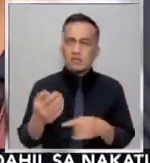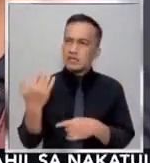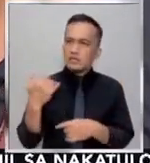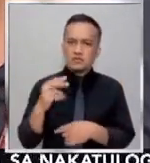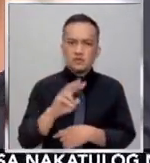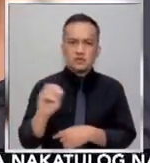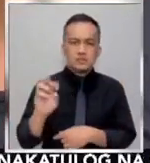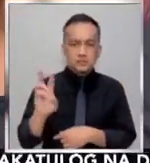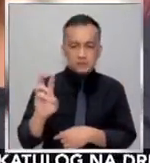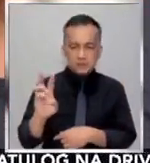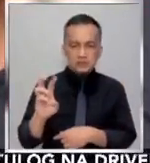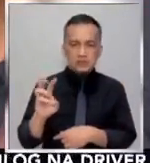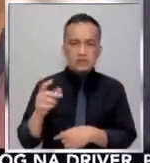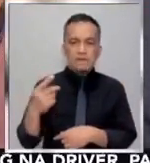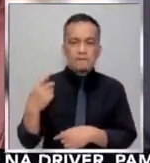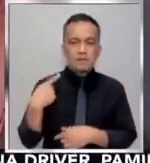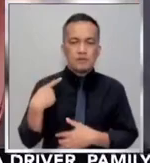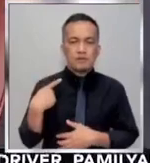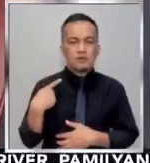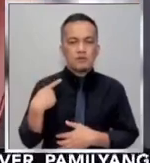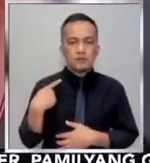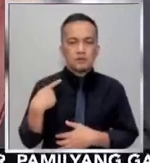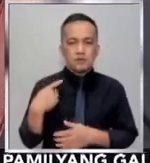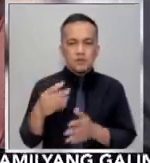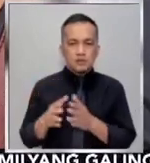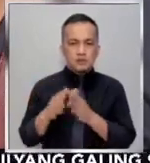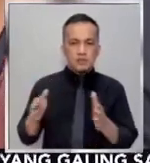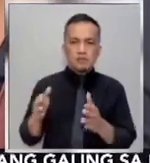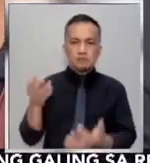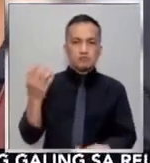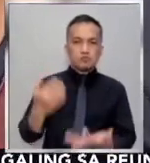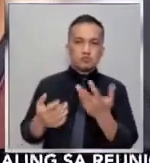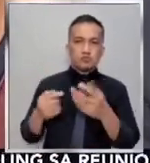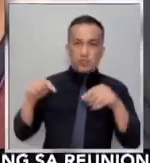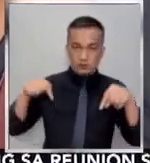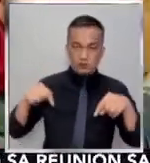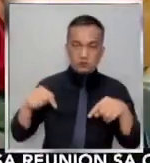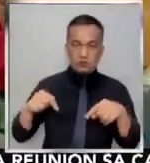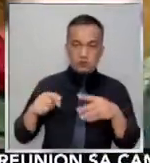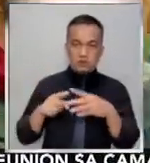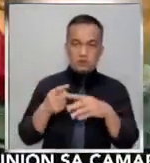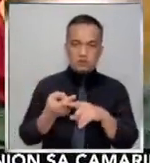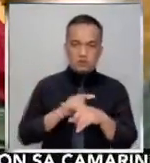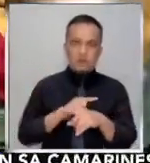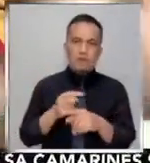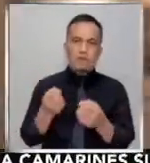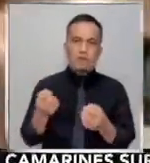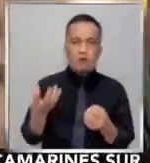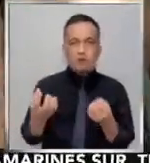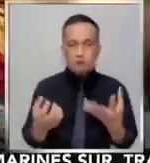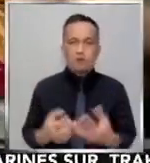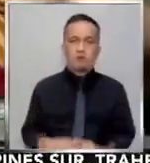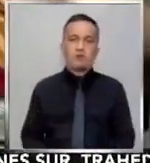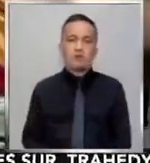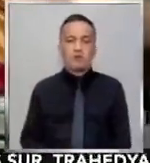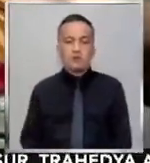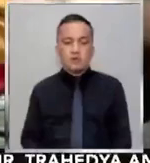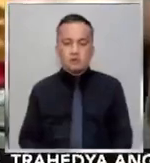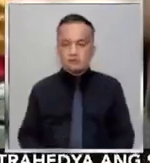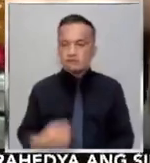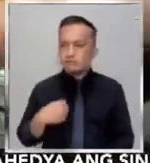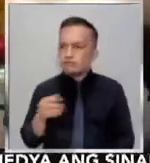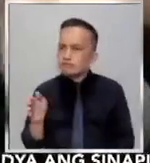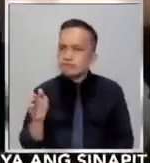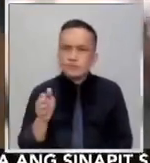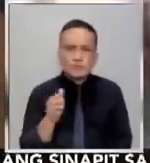2016 nagkaroon po kami ng malaking sunog dito nagmula sa paputok. Sa aming pag-iikot, may ilang nauna na